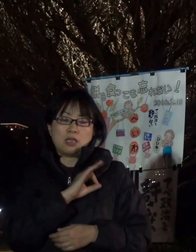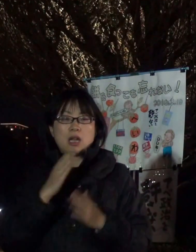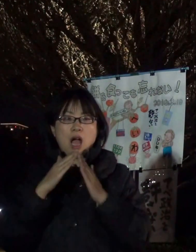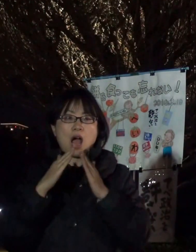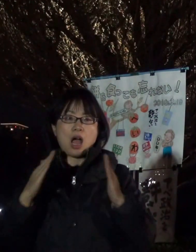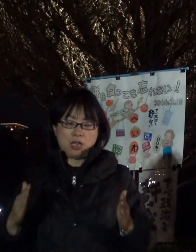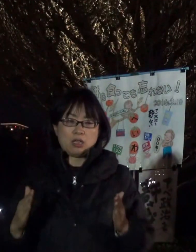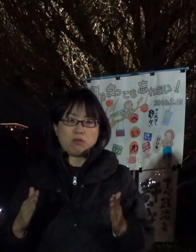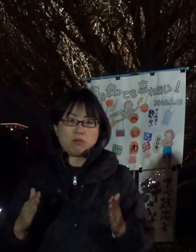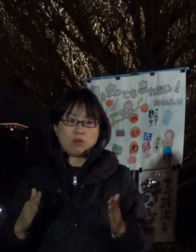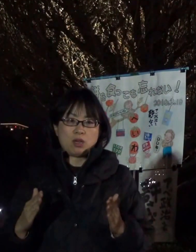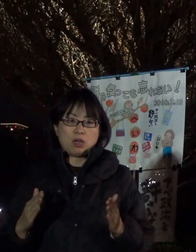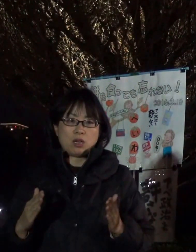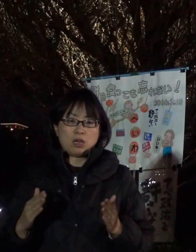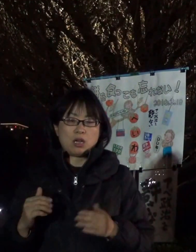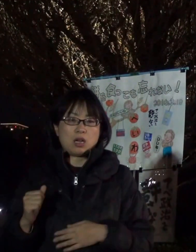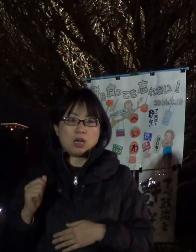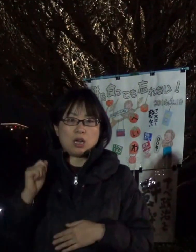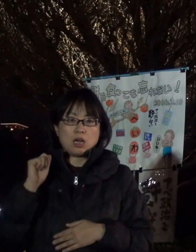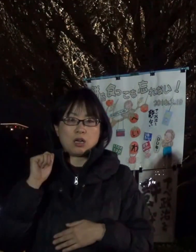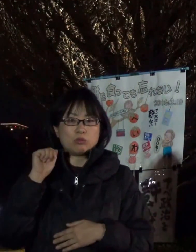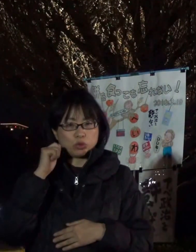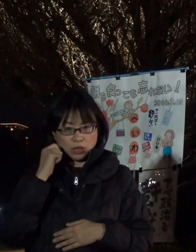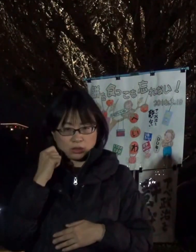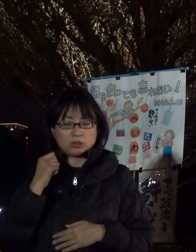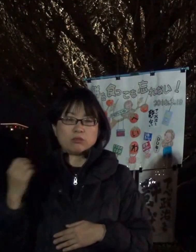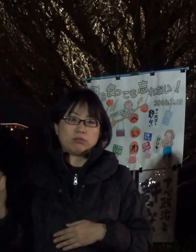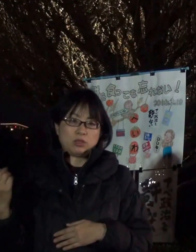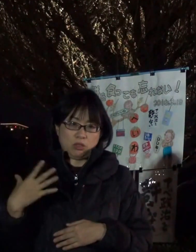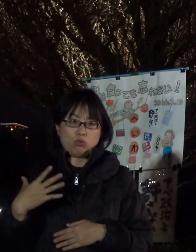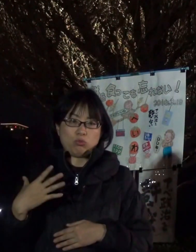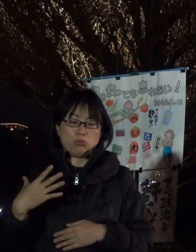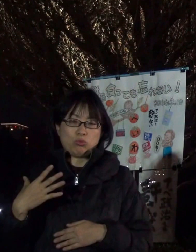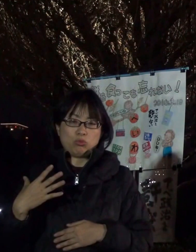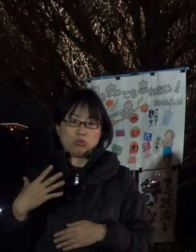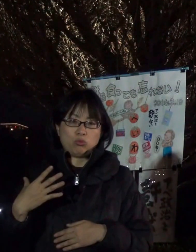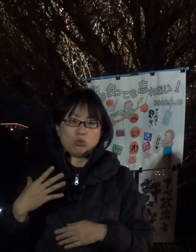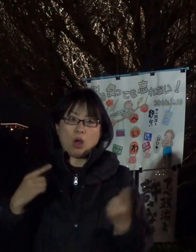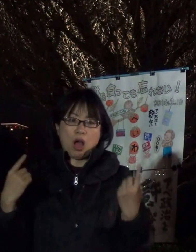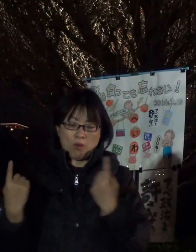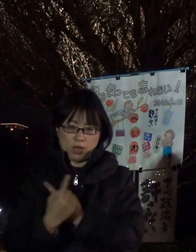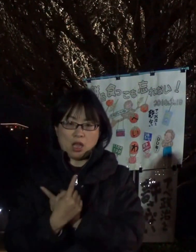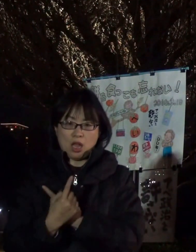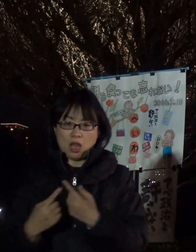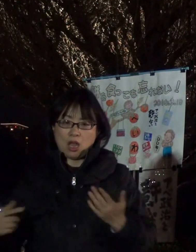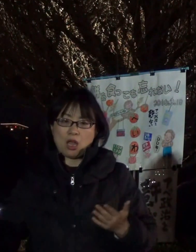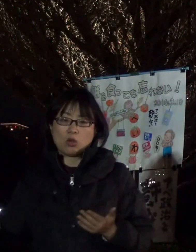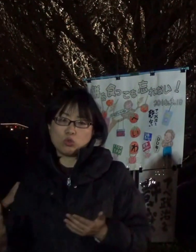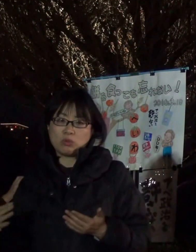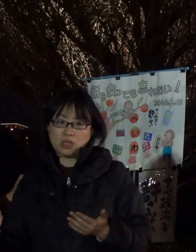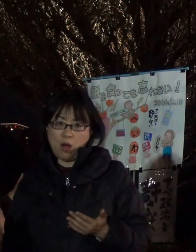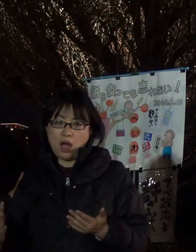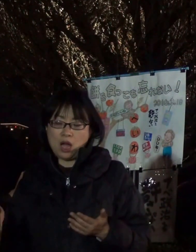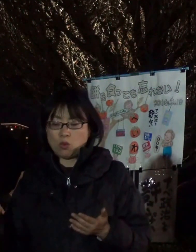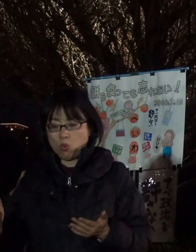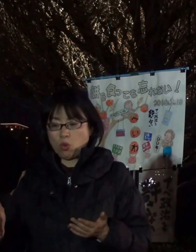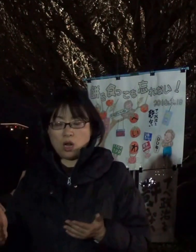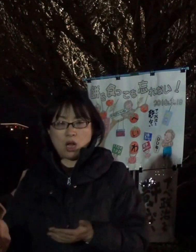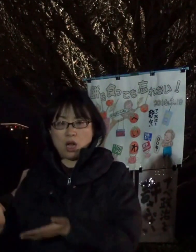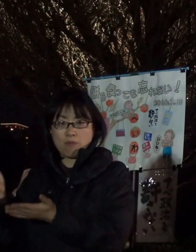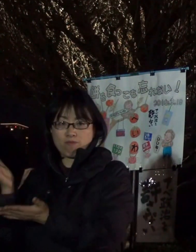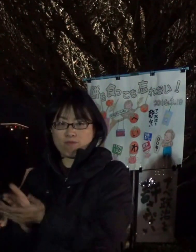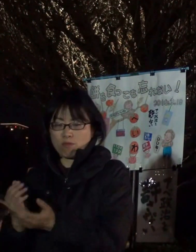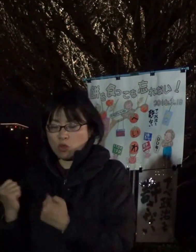、東電の方針変更によると海側から凍結をすると、海側から凍結をさせ